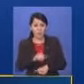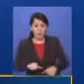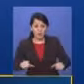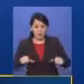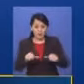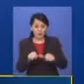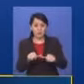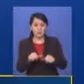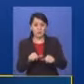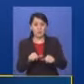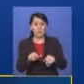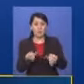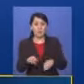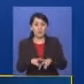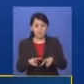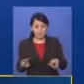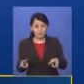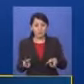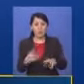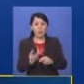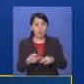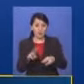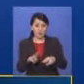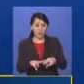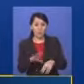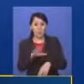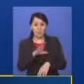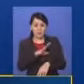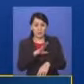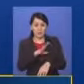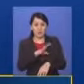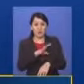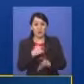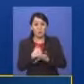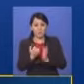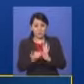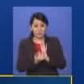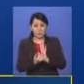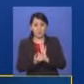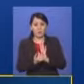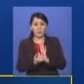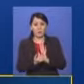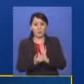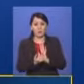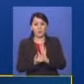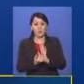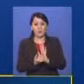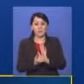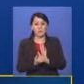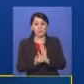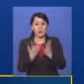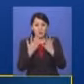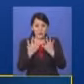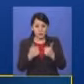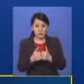под председательством премьер-министра, на которой был принят ряд решений. В частности, было